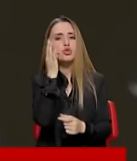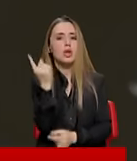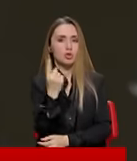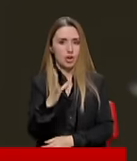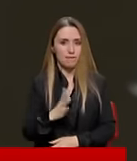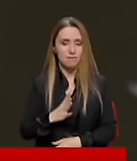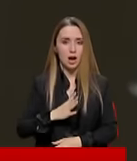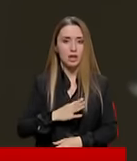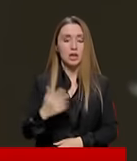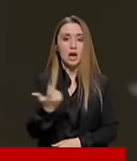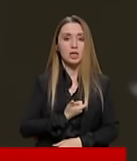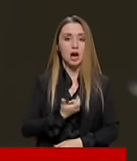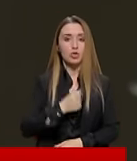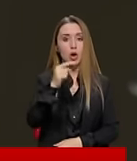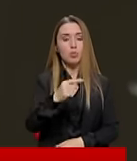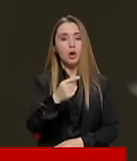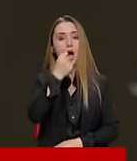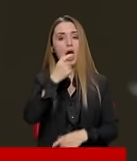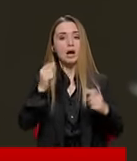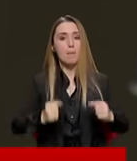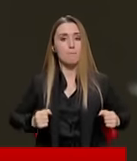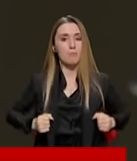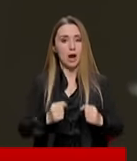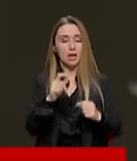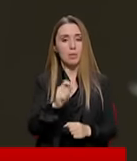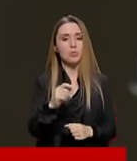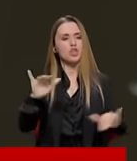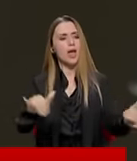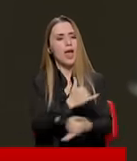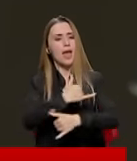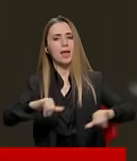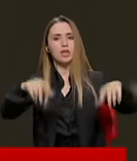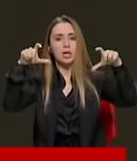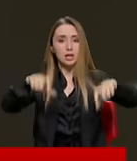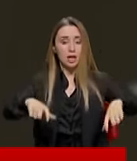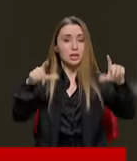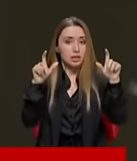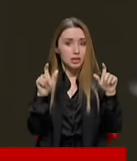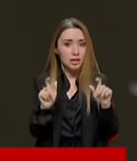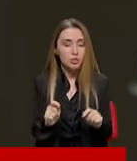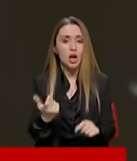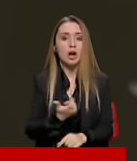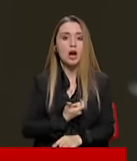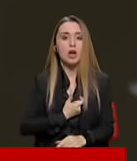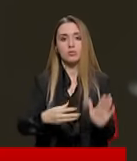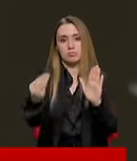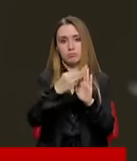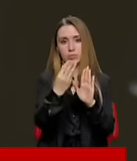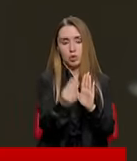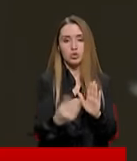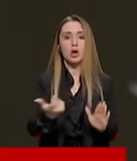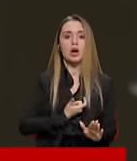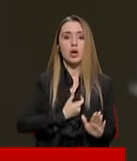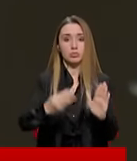var kanunla buraya Ankapark yapılmış Yani buraya eğlence Tesisleri yapılacak kanuna konmuş